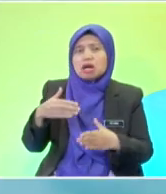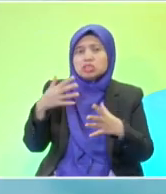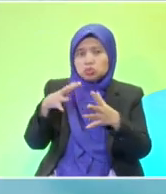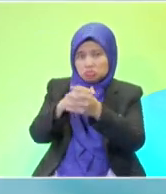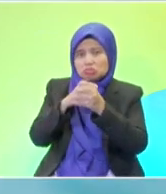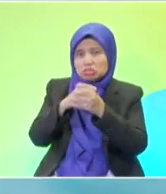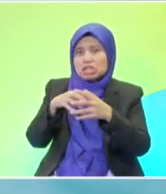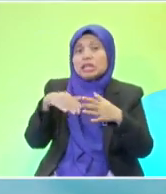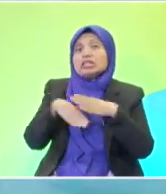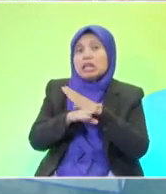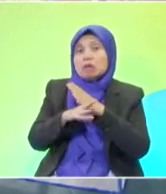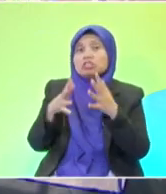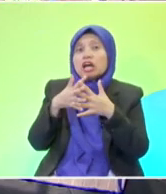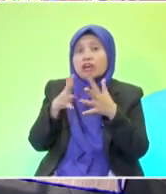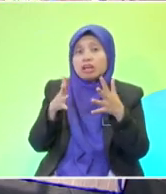ayahnya